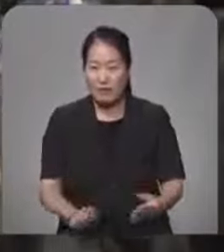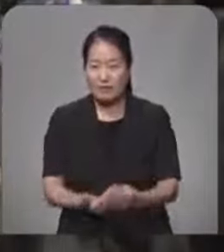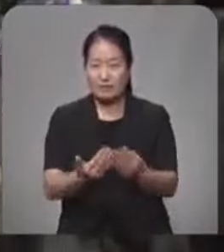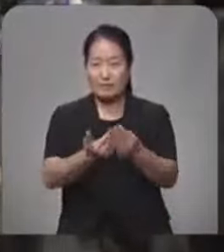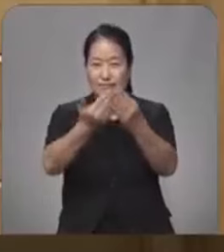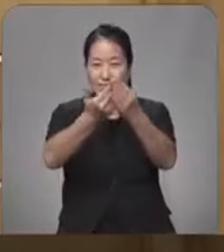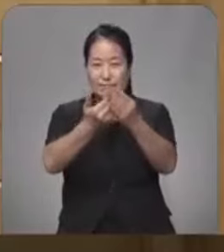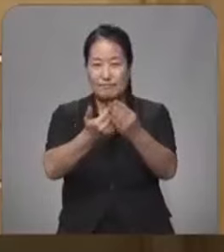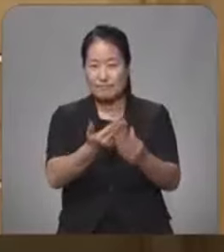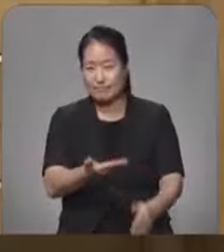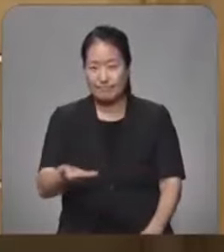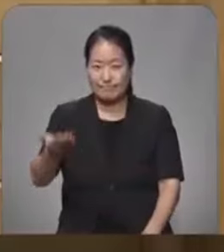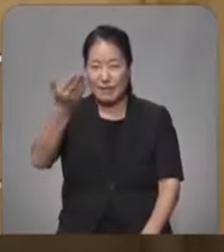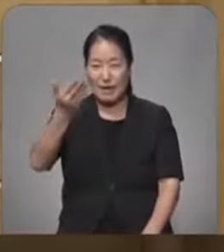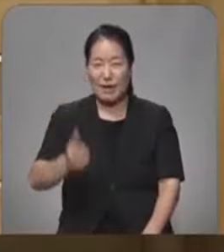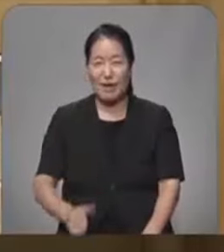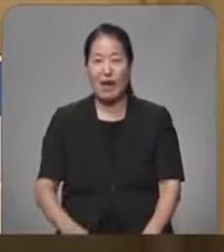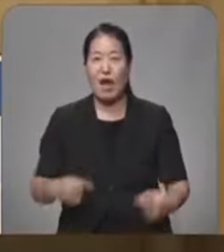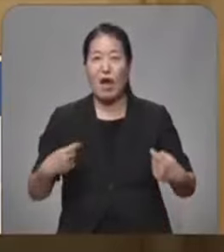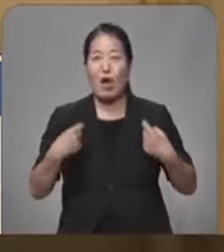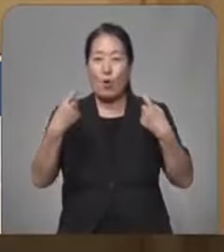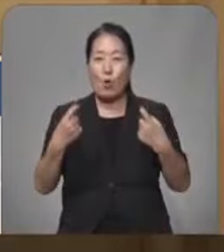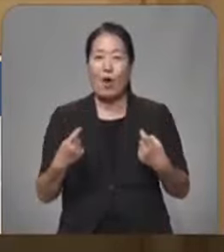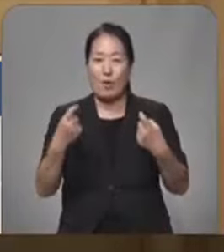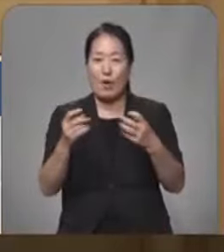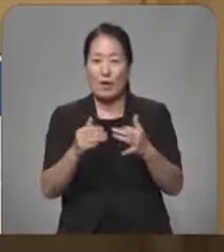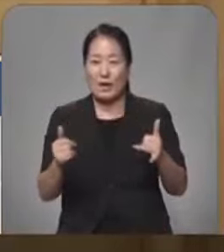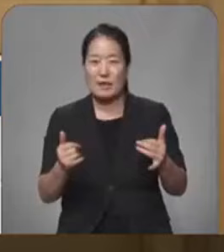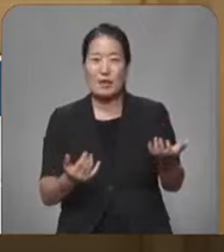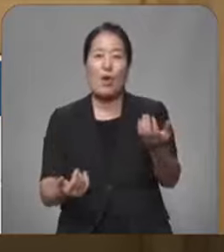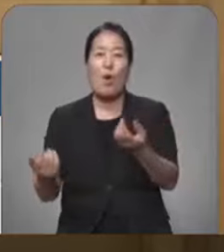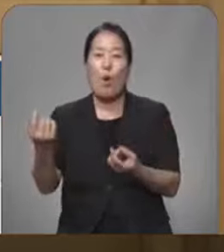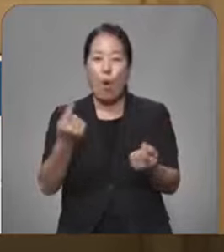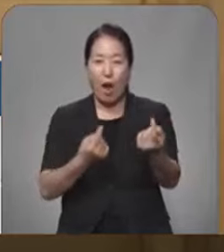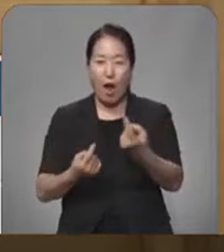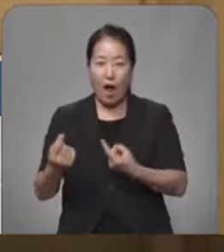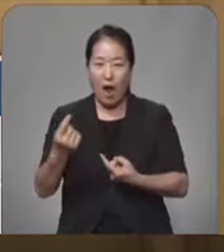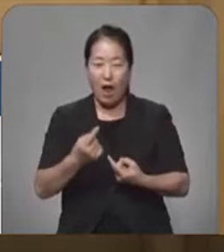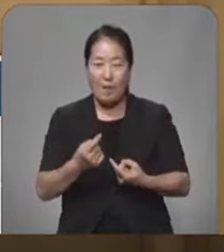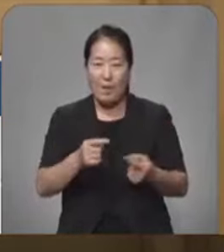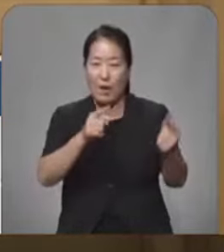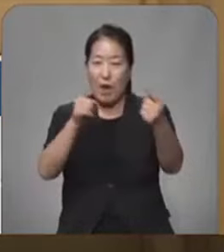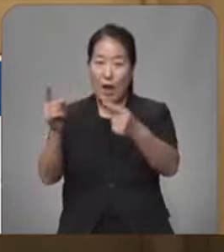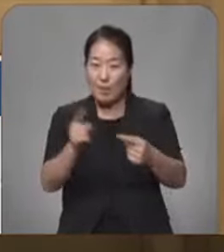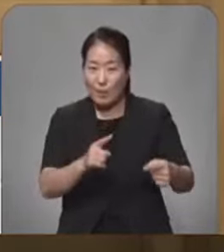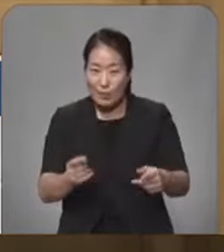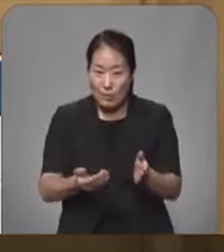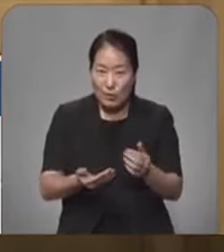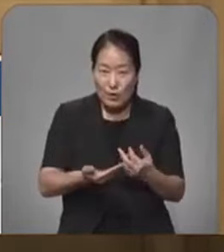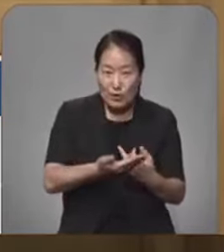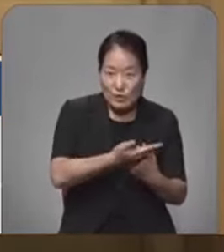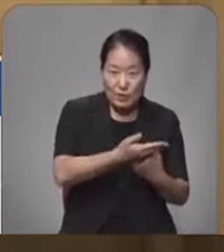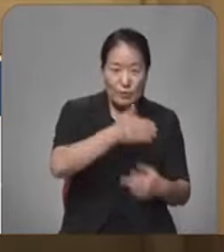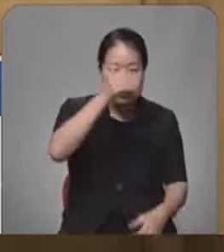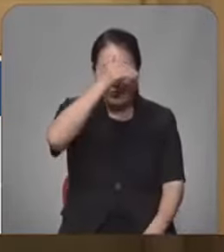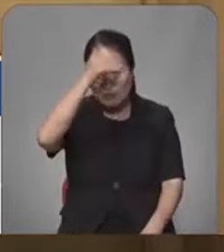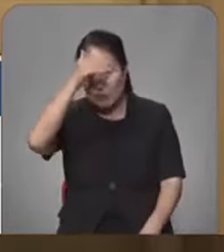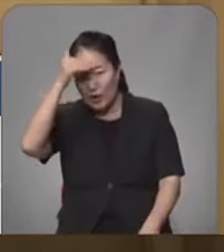나옵니다. 관광객도 오면은 바로바로 또 우리가 그 한반도 섬으로 인해서 이렇게 다 돌아볼 수 있고 참